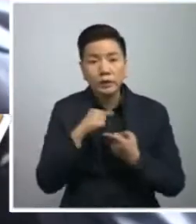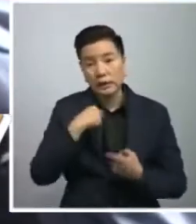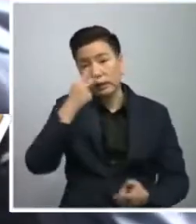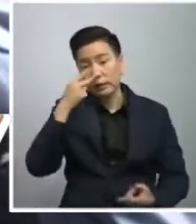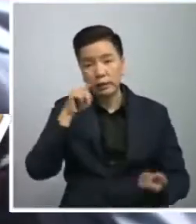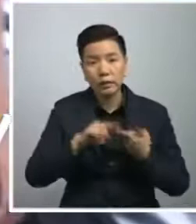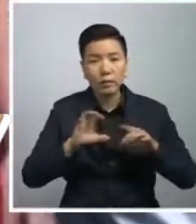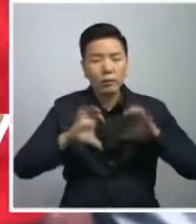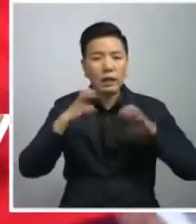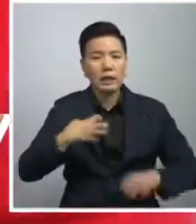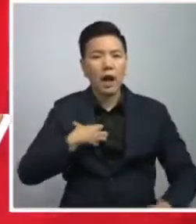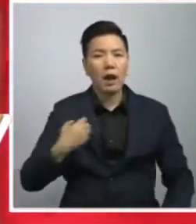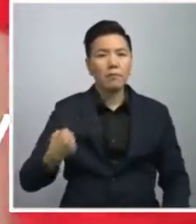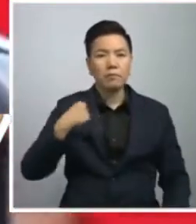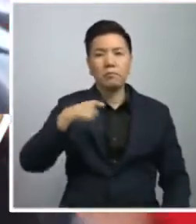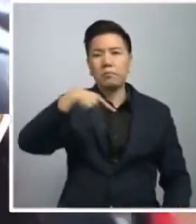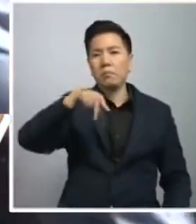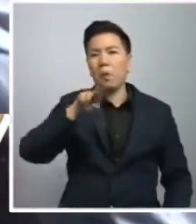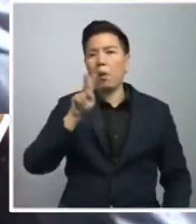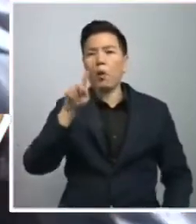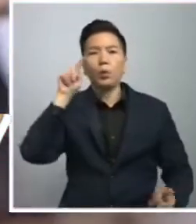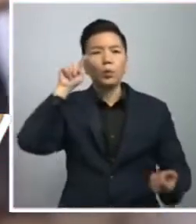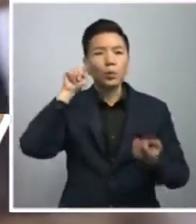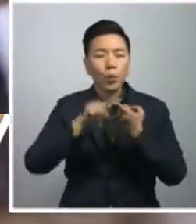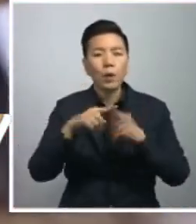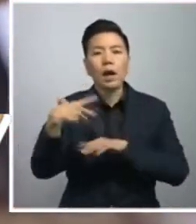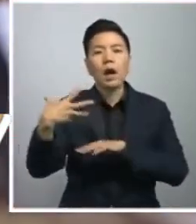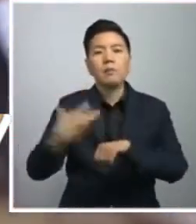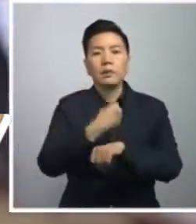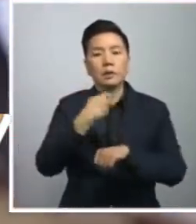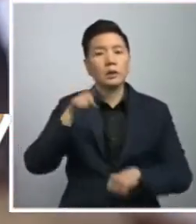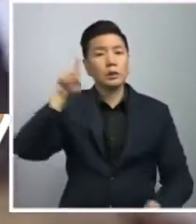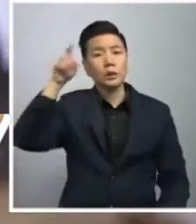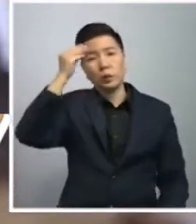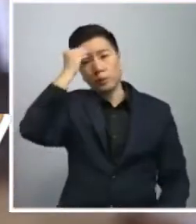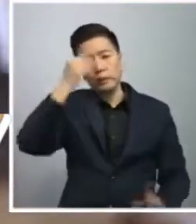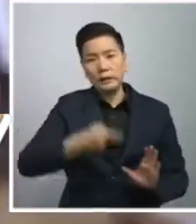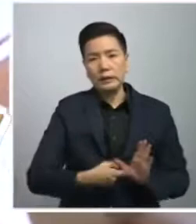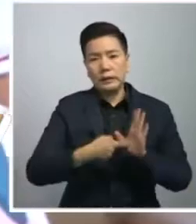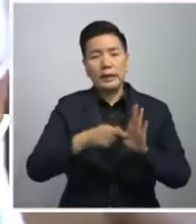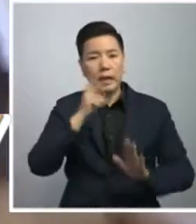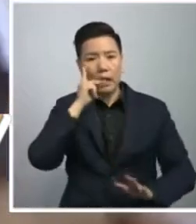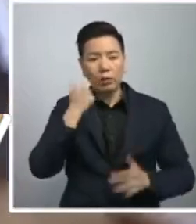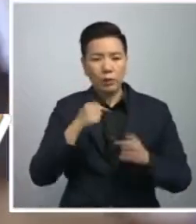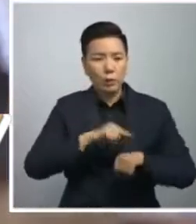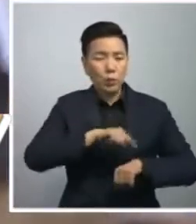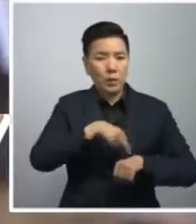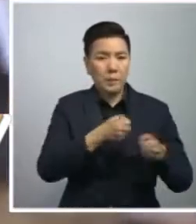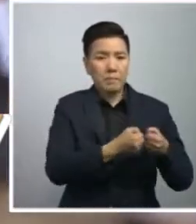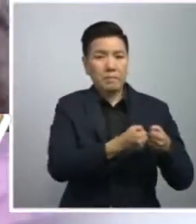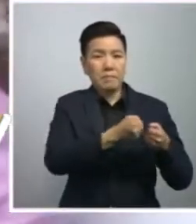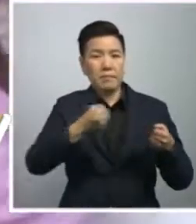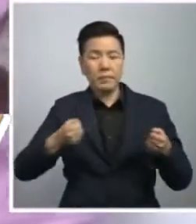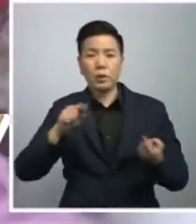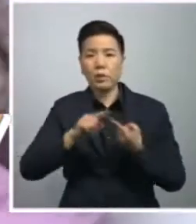ารัฐบาลต้องการใช้พรก.ฉุกเฉินเพื่อผลทางการเมืองซึ่งสื่อของญี่ปุ่นก็ยังนำมาเสนอข่าวว่าการขยายพรก.ฉุกเฉิน